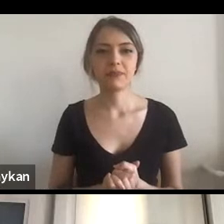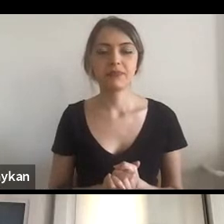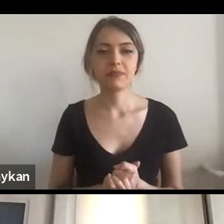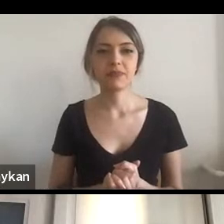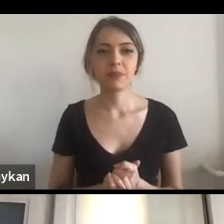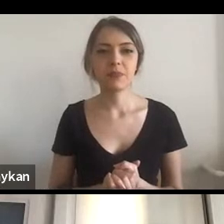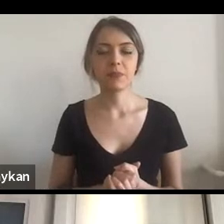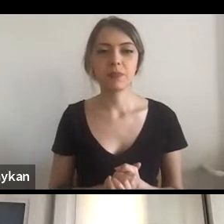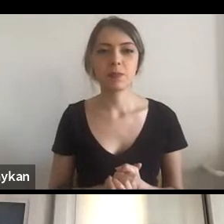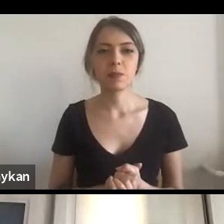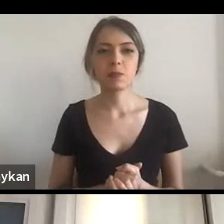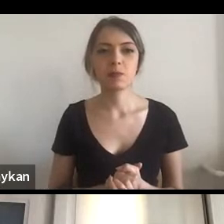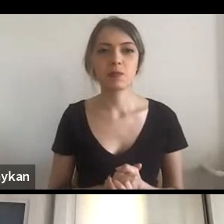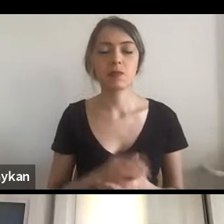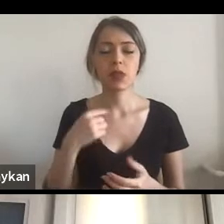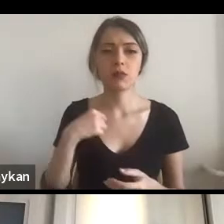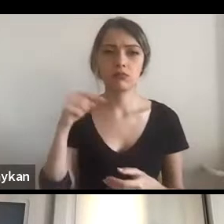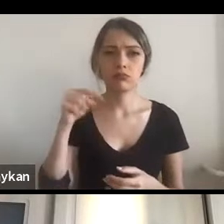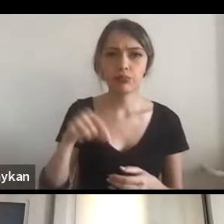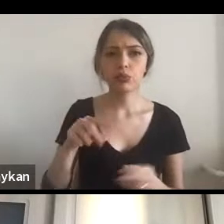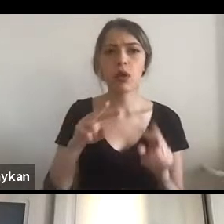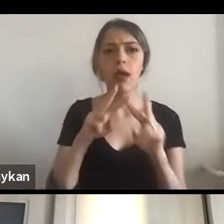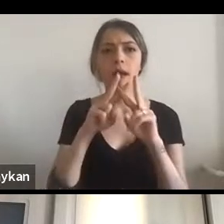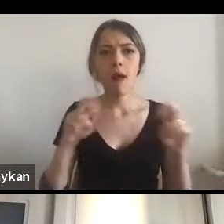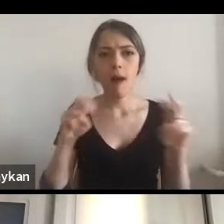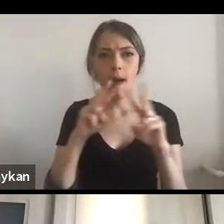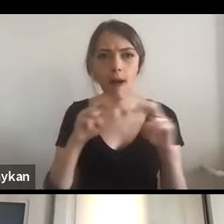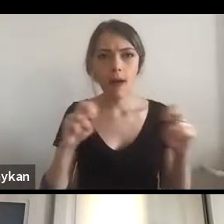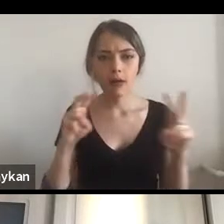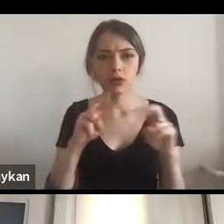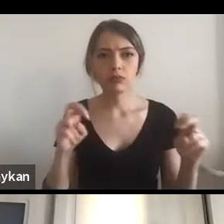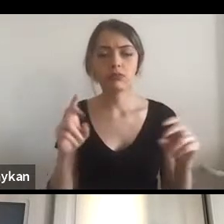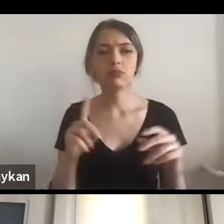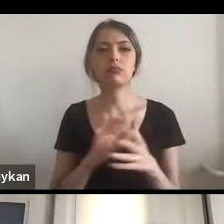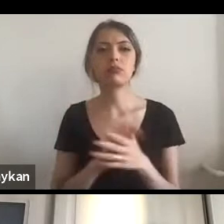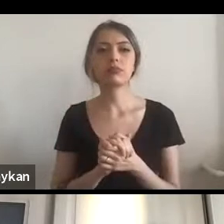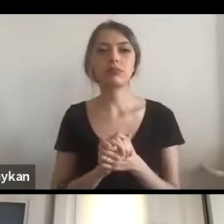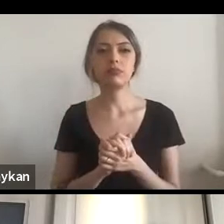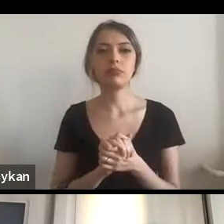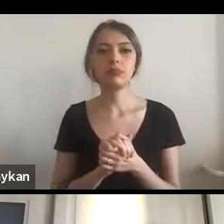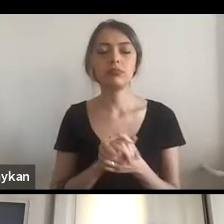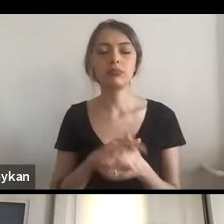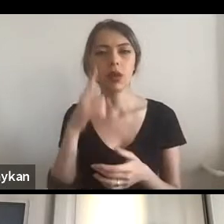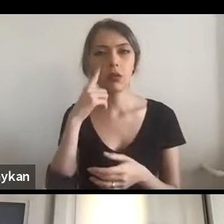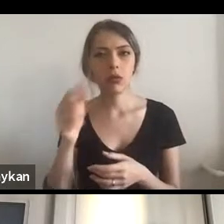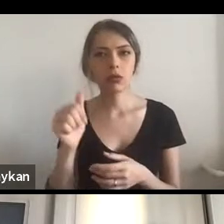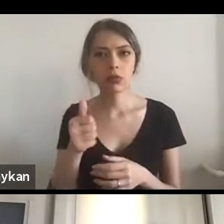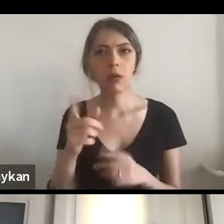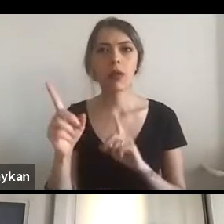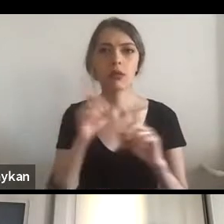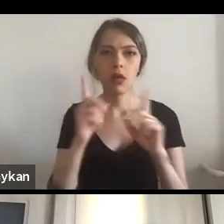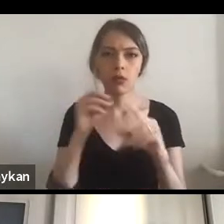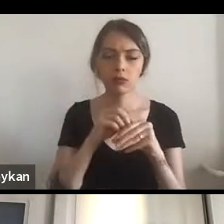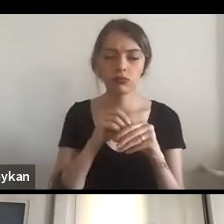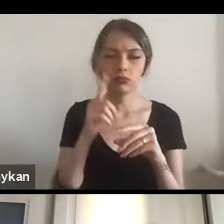Ben bu araştırma pozitif yükümlülük ve due diligence bakarken davalara